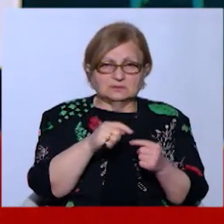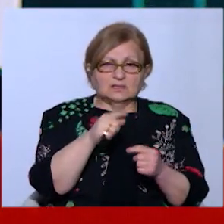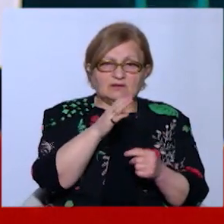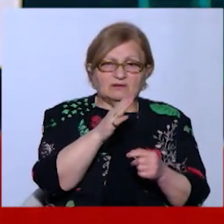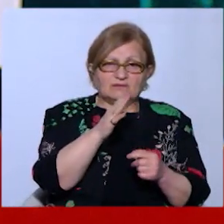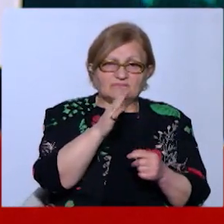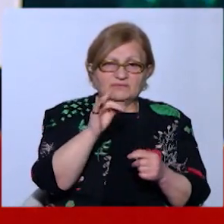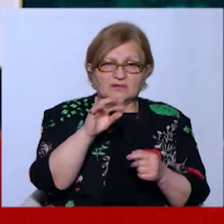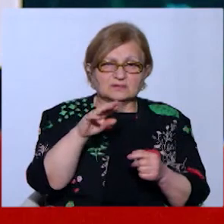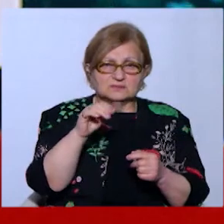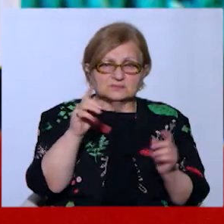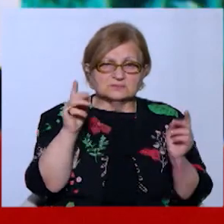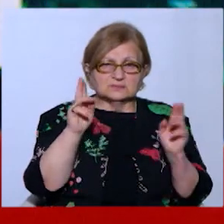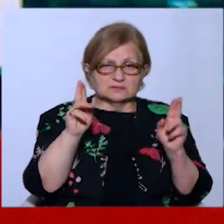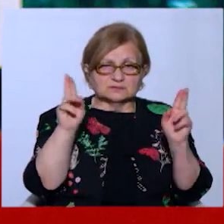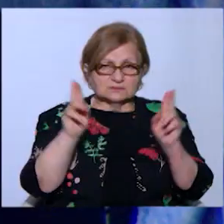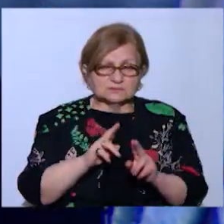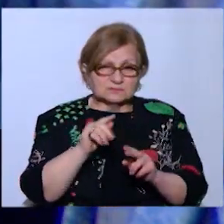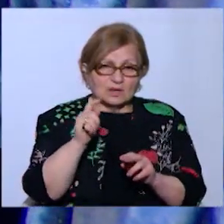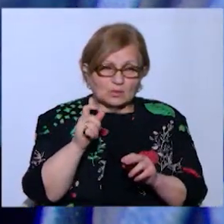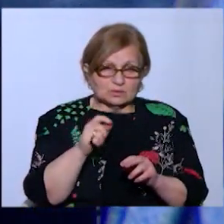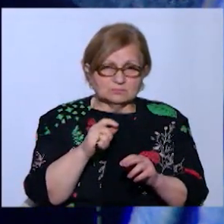თეორემით 2 და 7.